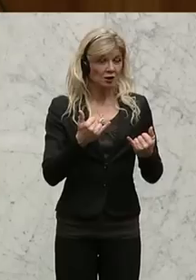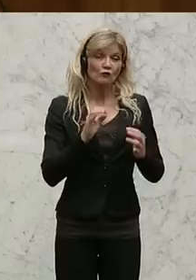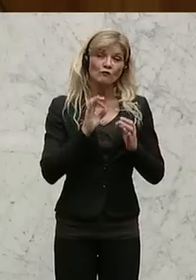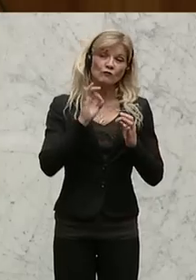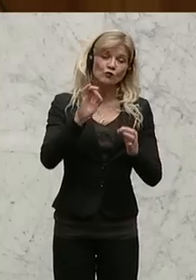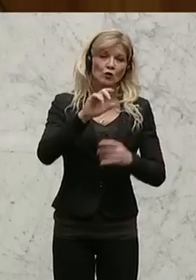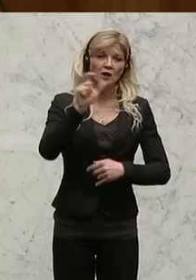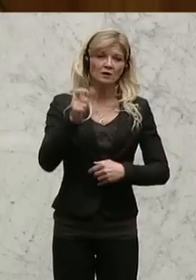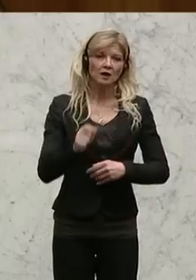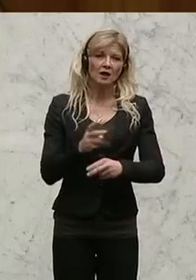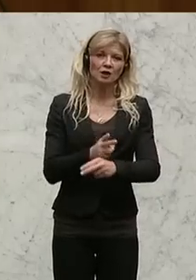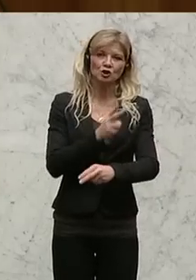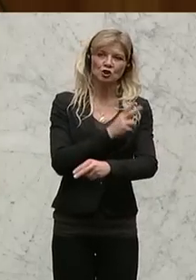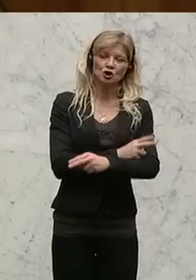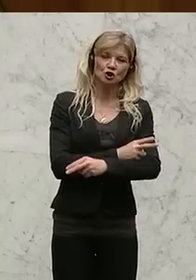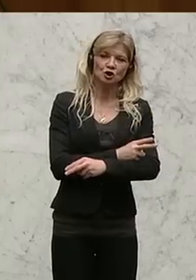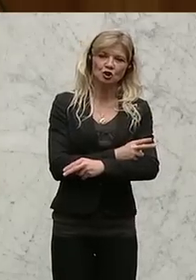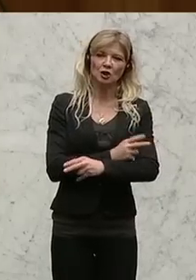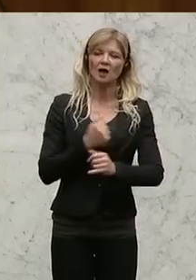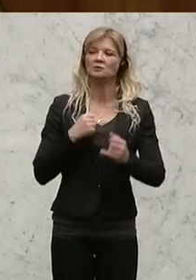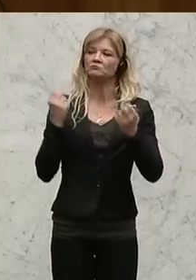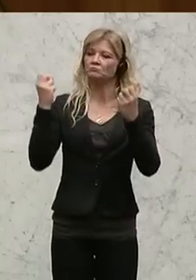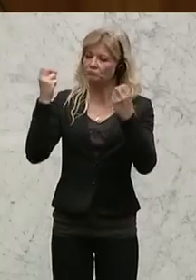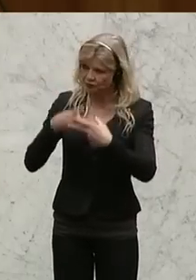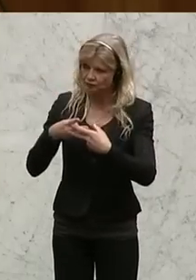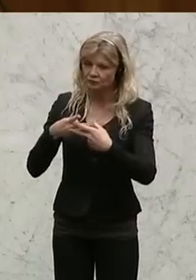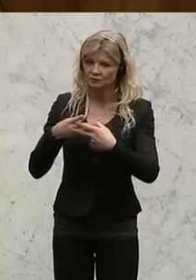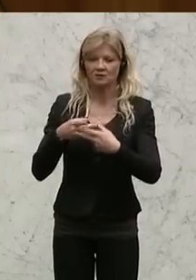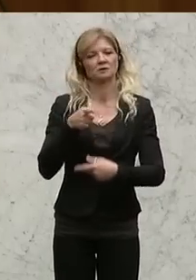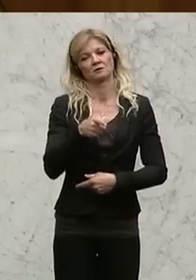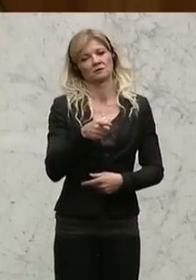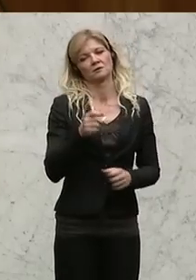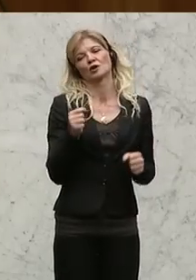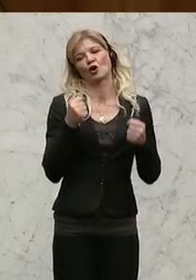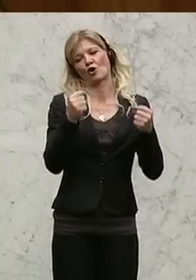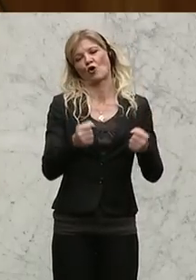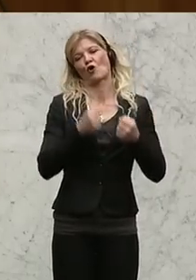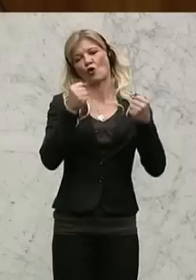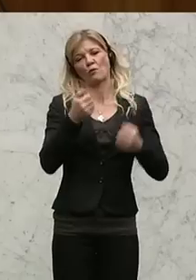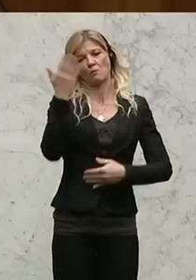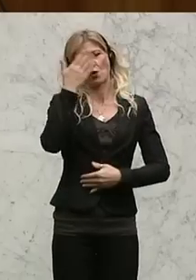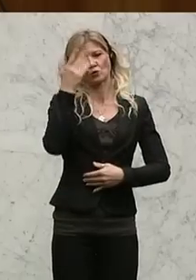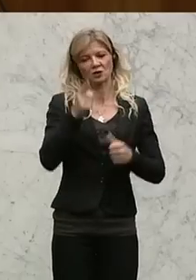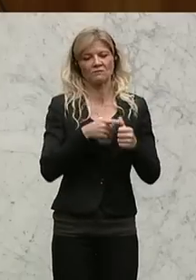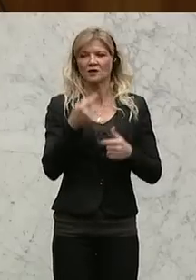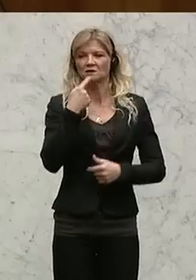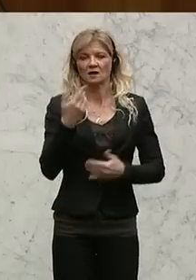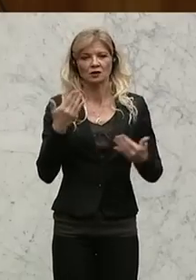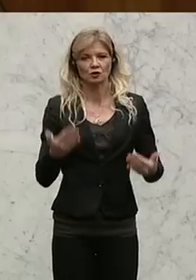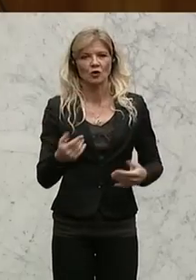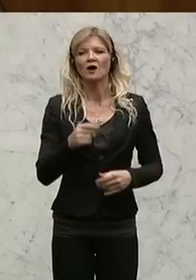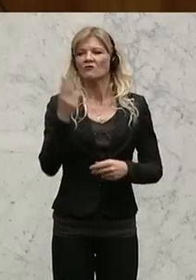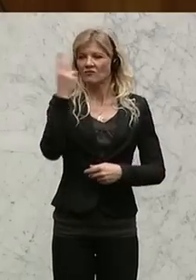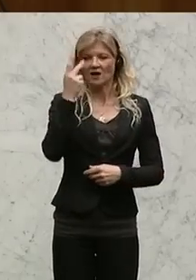das rechtlich natürlich grober Unfug, so etwas zu behaupten. Natürlich kann das Selbstbestimmungsrecht